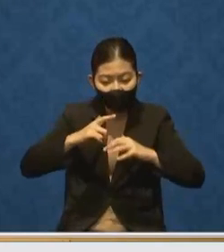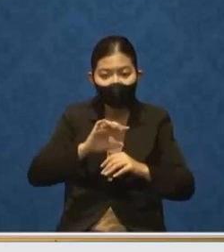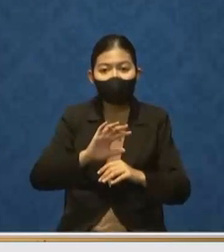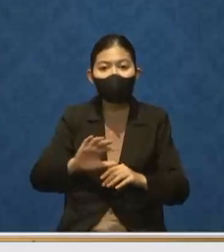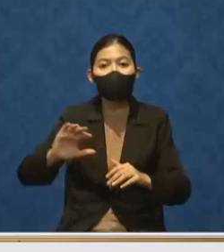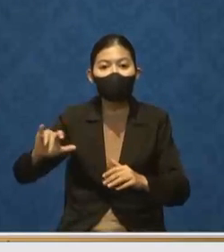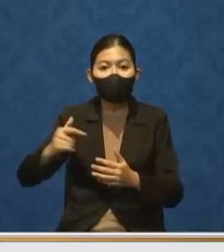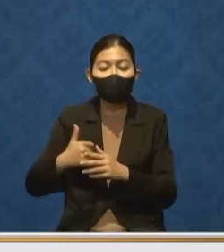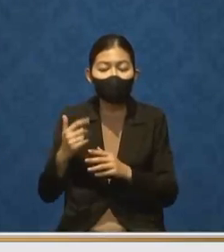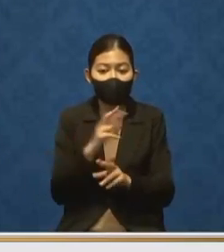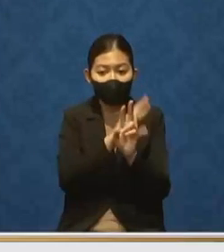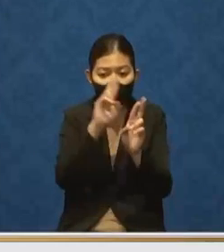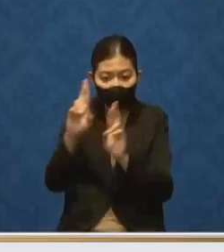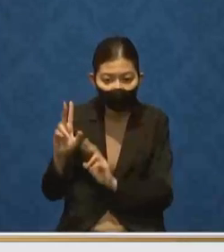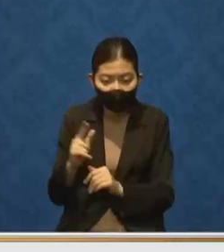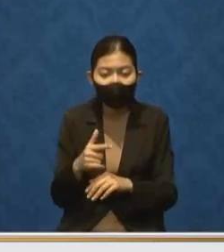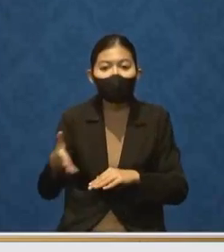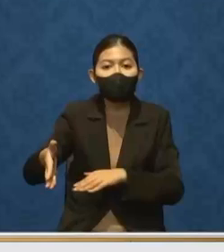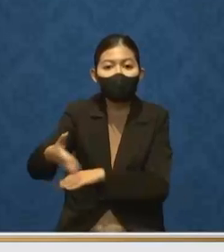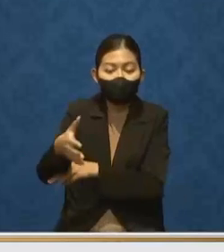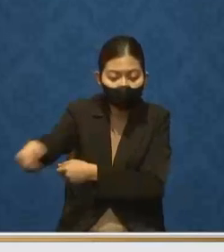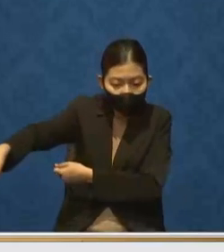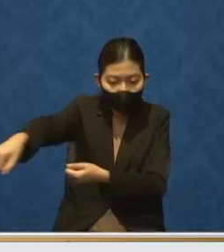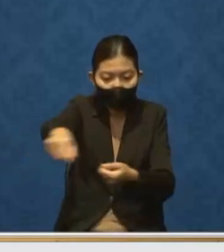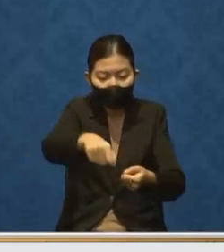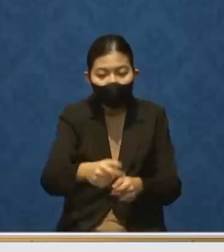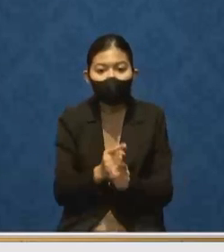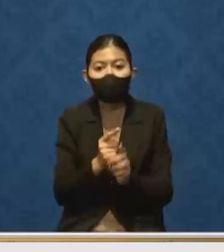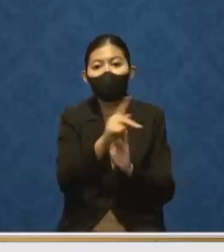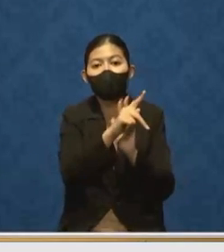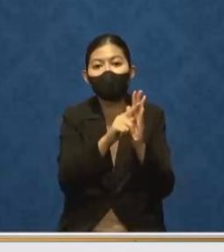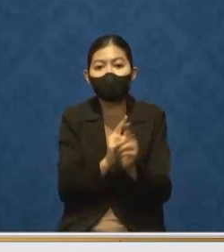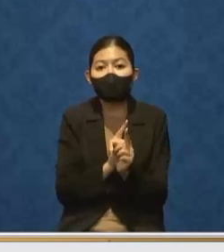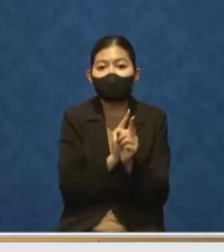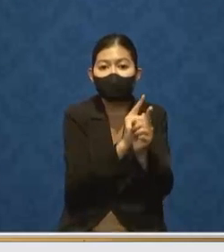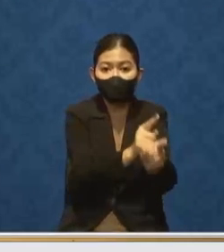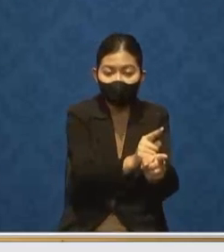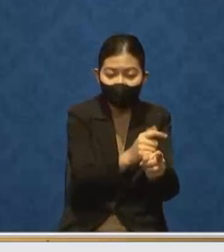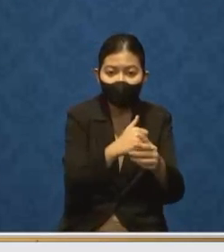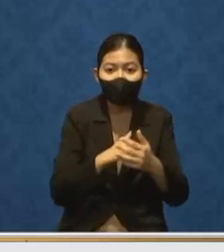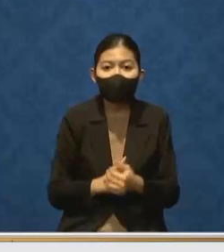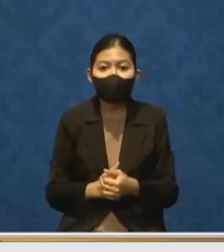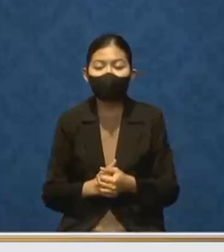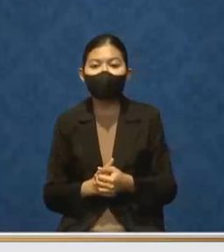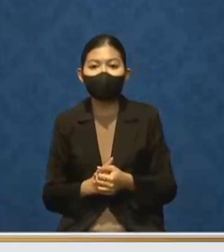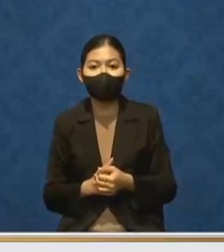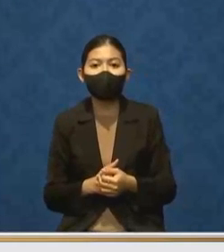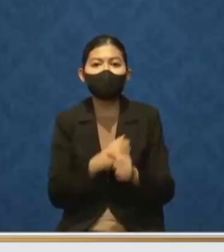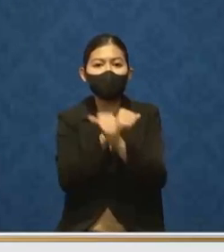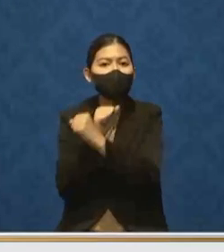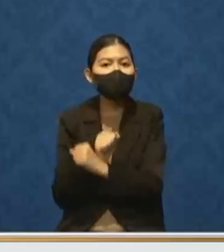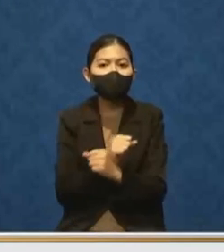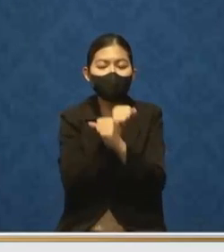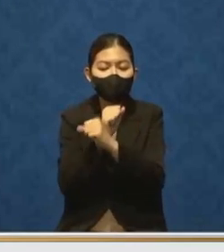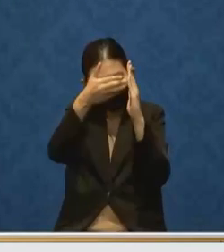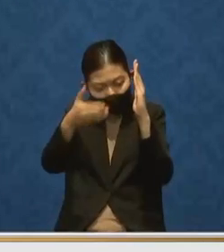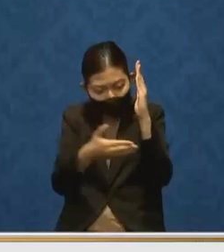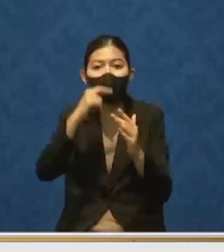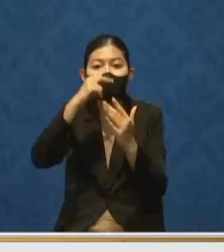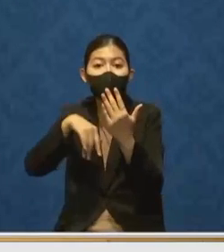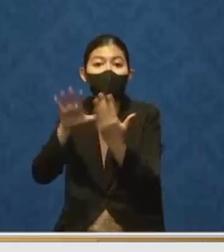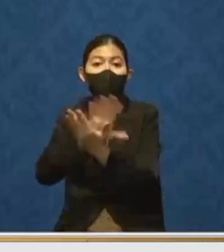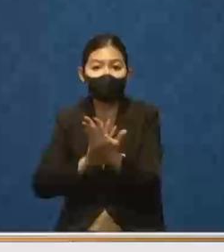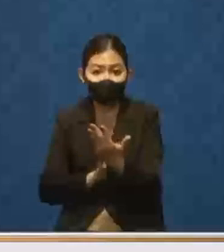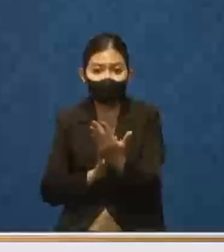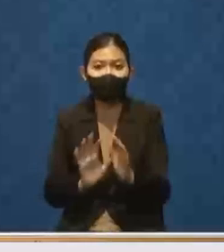และเฝ้าระวังการทำประมงให้เป็นไปตามกฎหมายและการก่อสร้างเขื่อนป้องกันตลิ่งเพื่อป้องกันการสูญเสียดินแดนของประเทศ